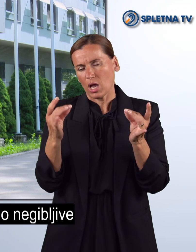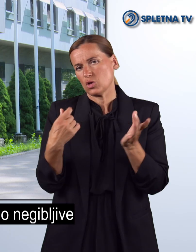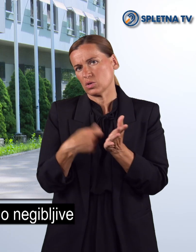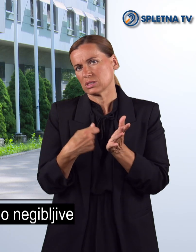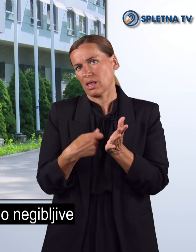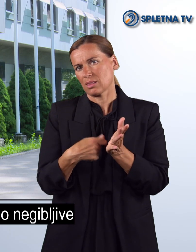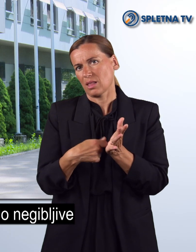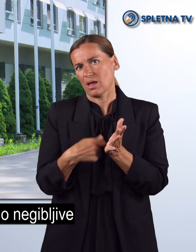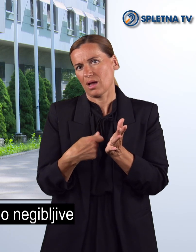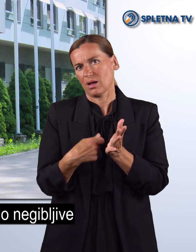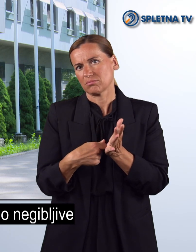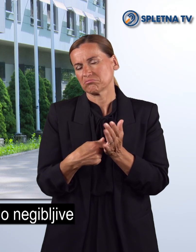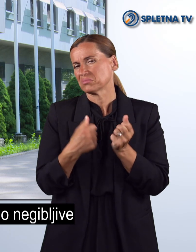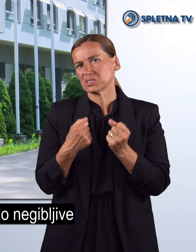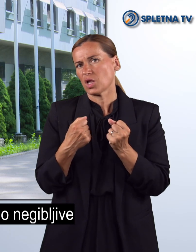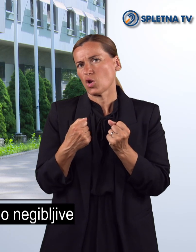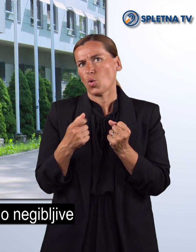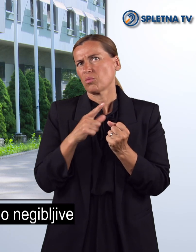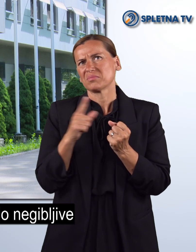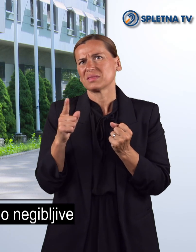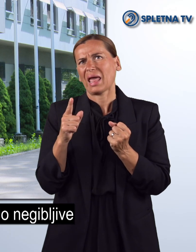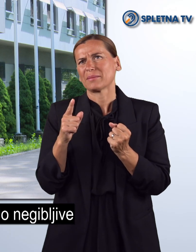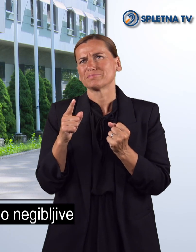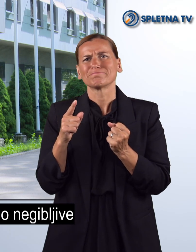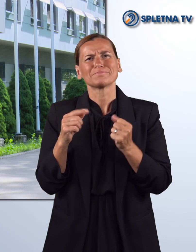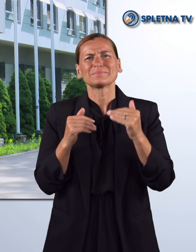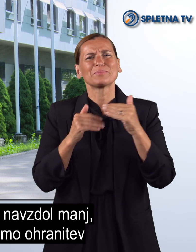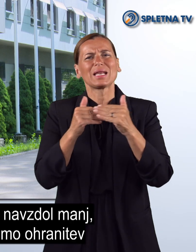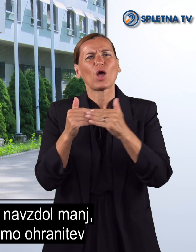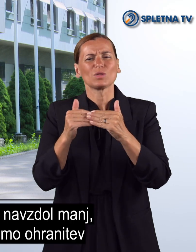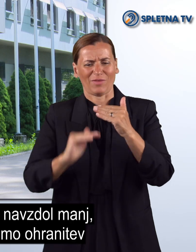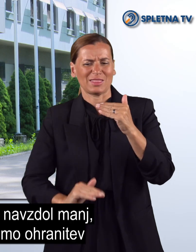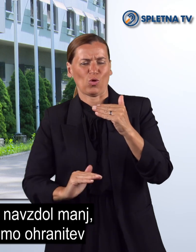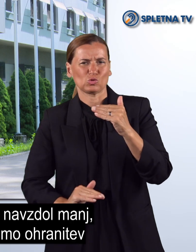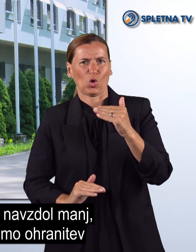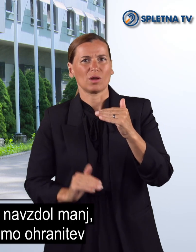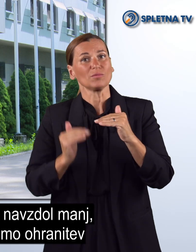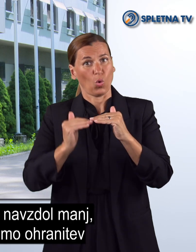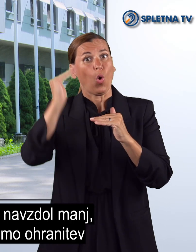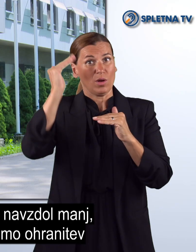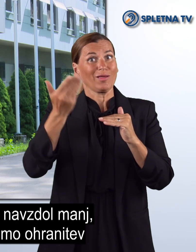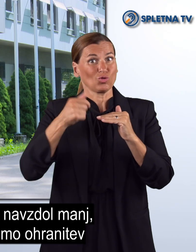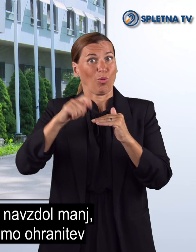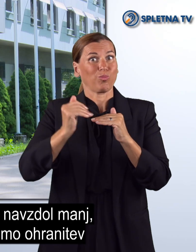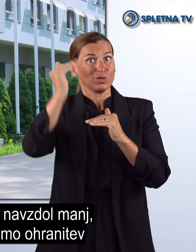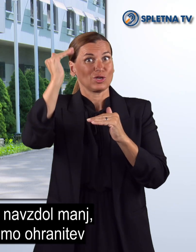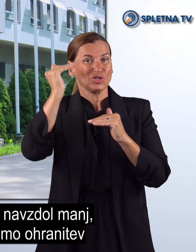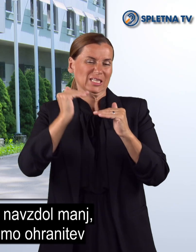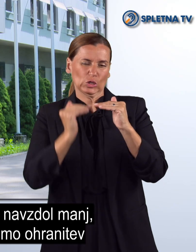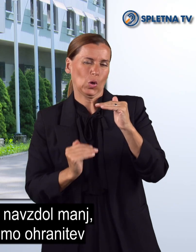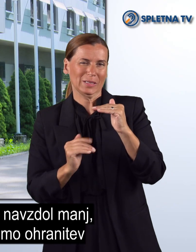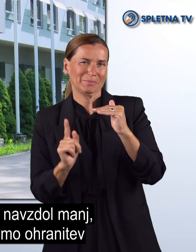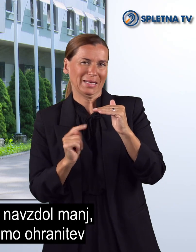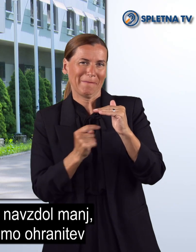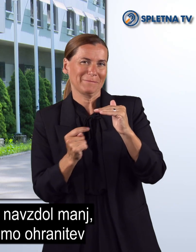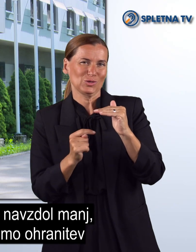Ponavadi so cene zelo negibljive navzdol, navzgor bolj, kot vidimo, navzdol pa ne, tako da lahko